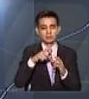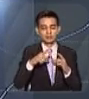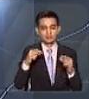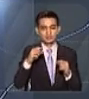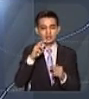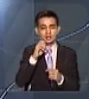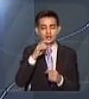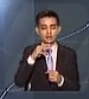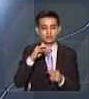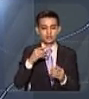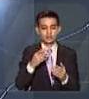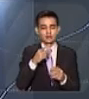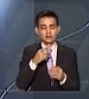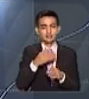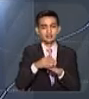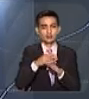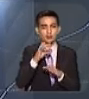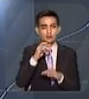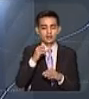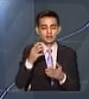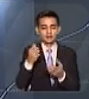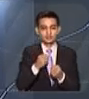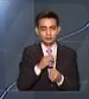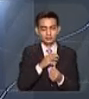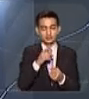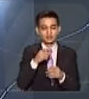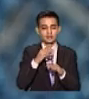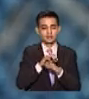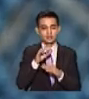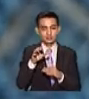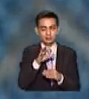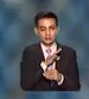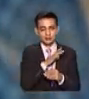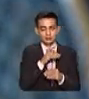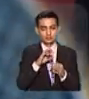оформил на нее онлайн-кредит. Зарина Беремкул с подробностями.